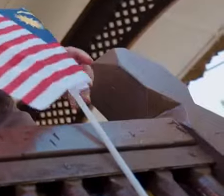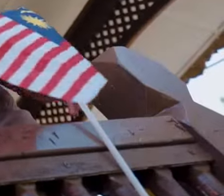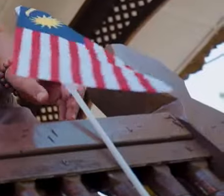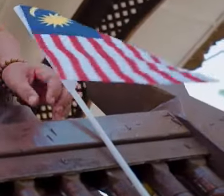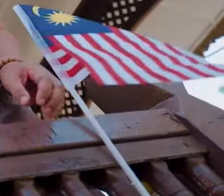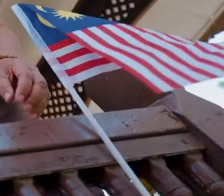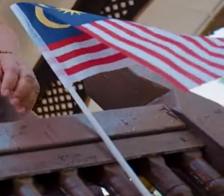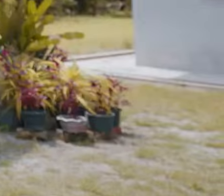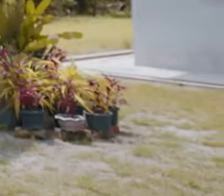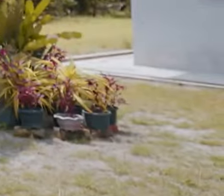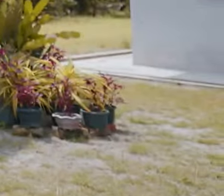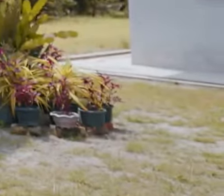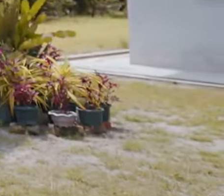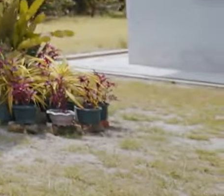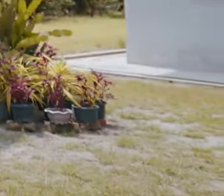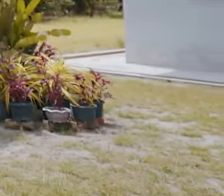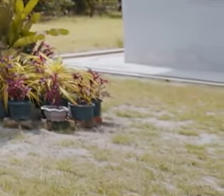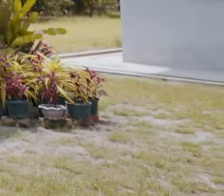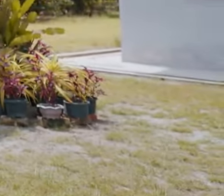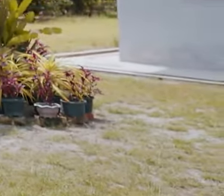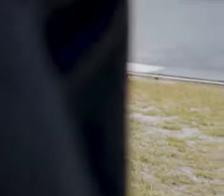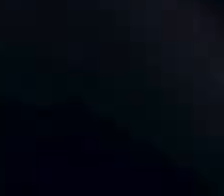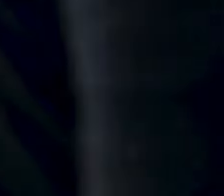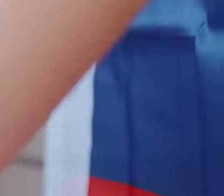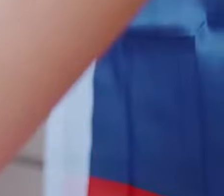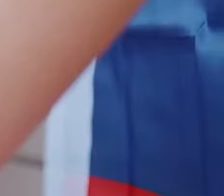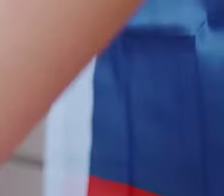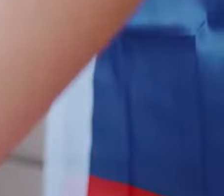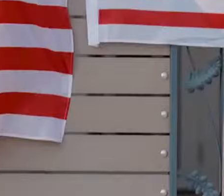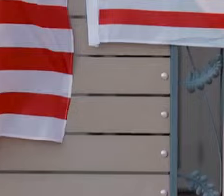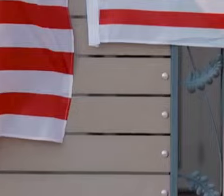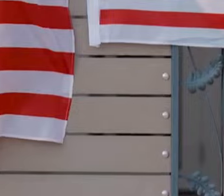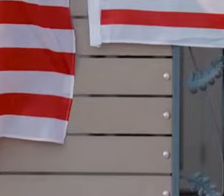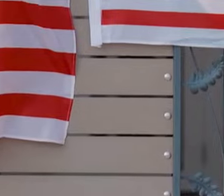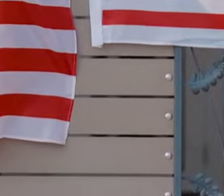Hiasi kediaman anda dengan jalur gemilang.